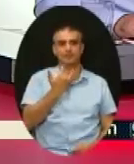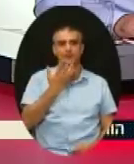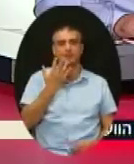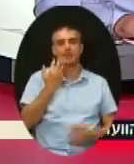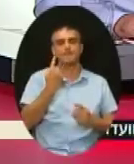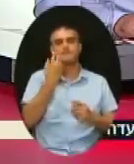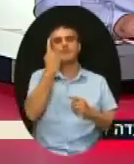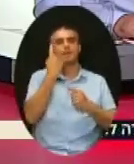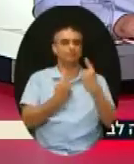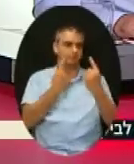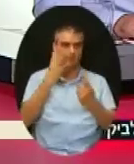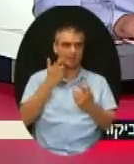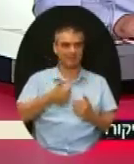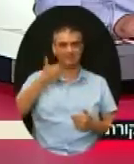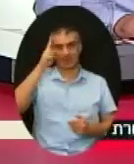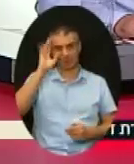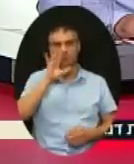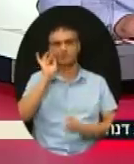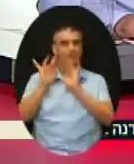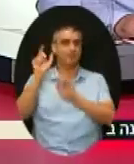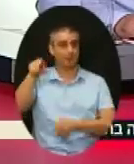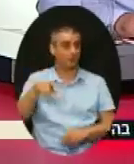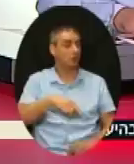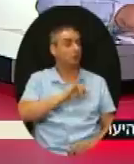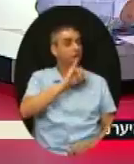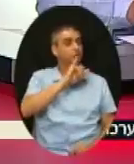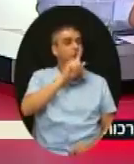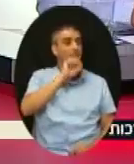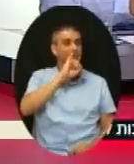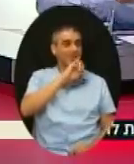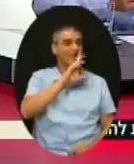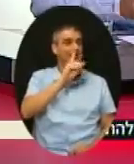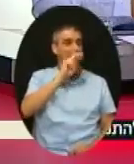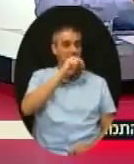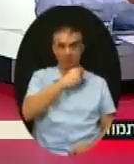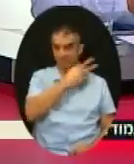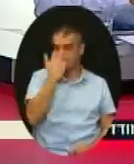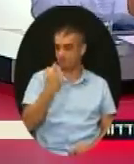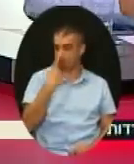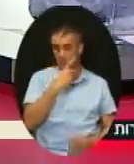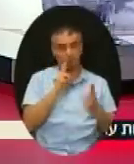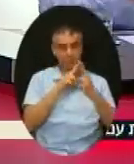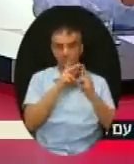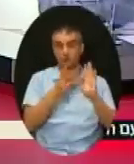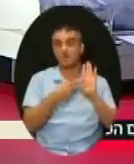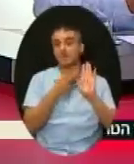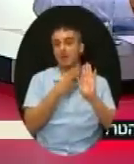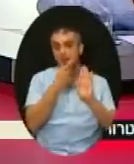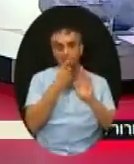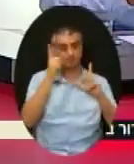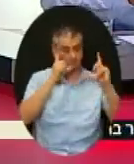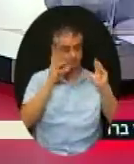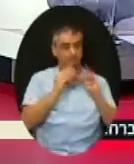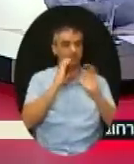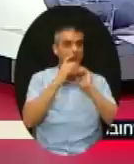במספר חודשים כששרי הליכוד יוצאים מן הדור. ואגב צריך אותו יוסי דגן, ראש המועצה האזורית שומרון, שרק לפני שבוע נתנו נפגש איתו פעמיים והוציא תמונות